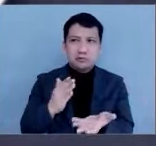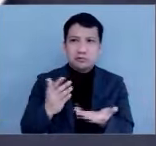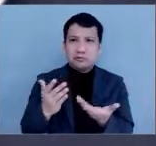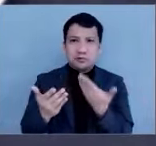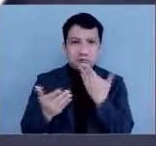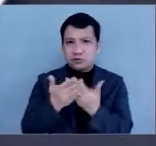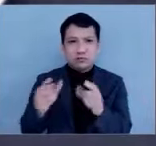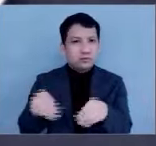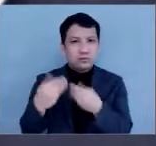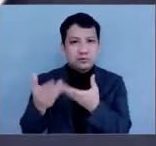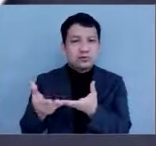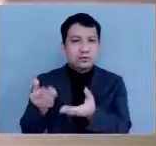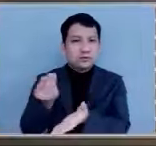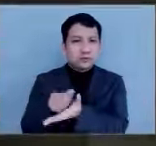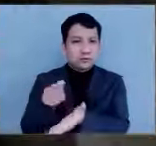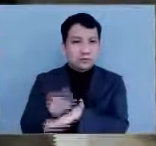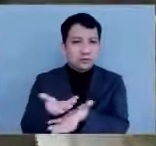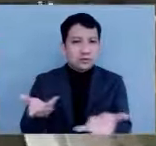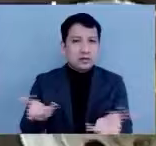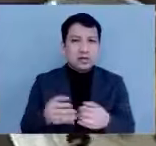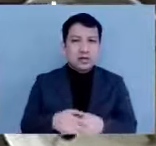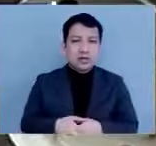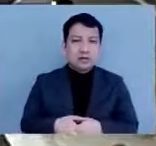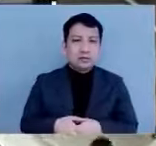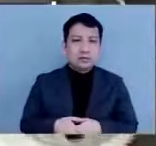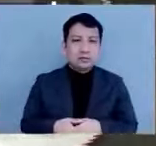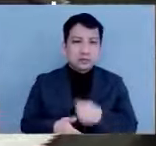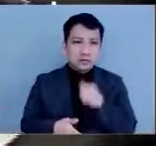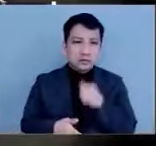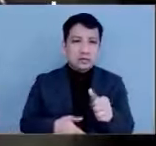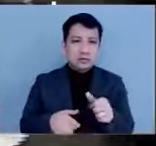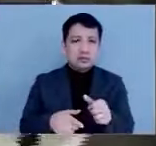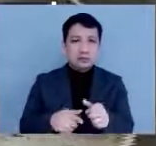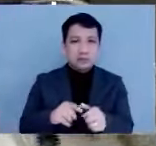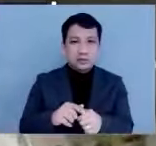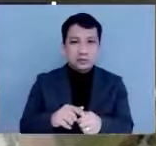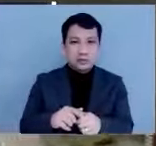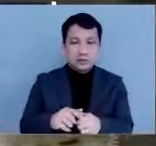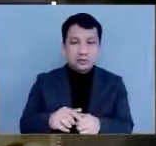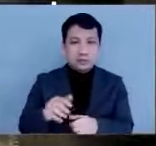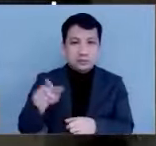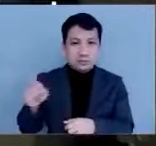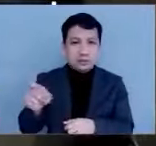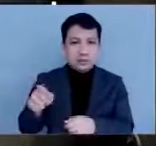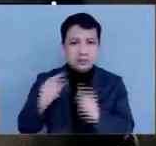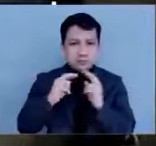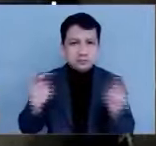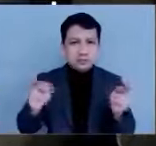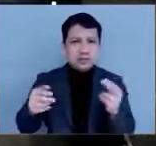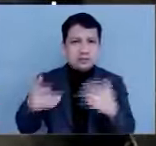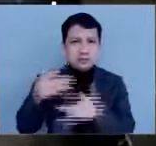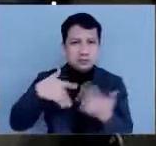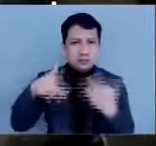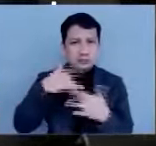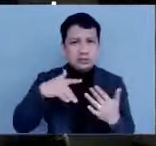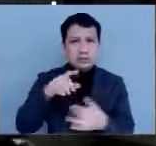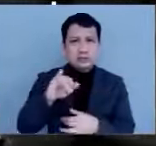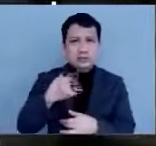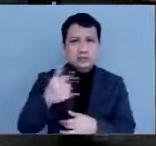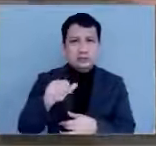is just give them cash for now. Itinanggi rin ng nakatatandang Villafuerte ang balitang nagliwaliw sila sa Siargao